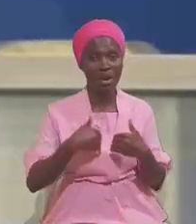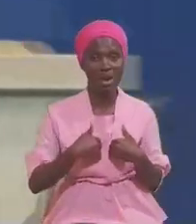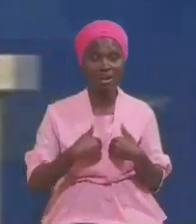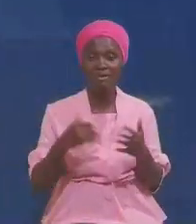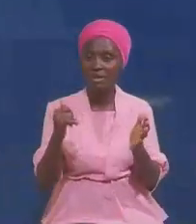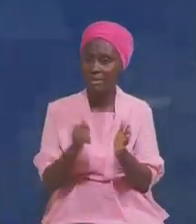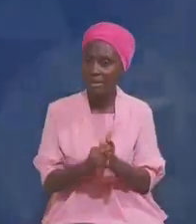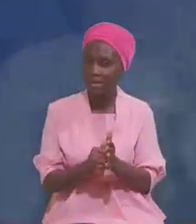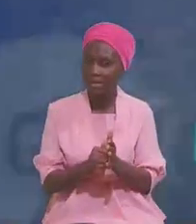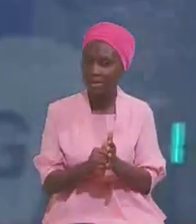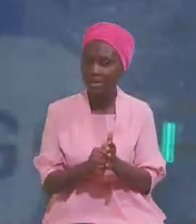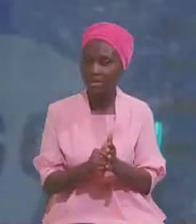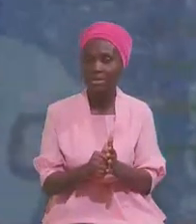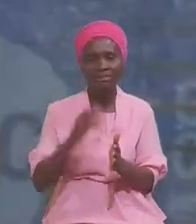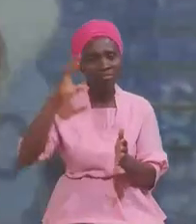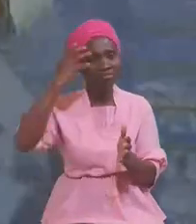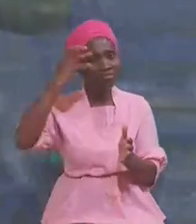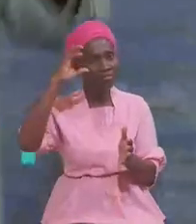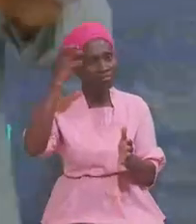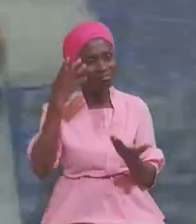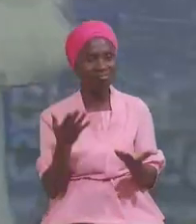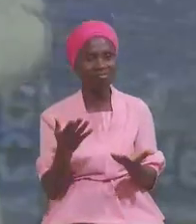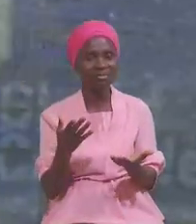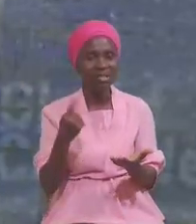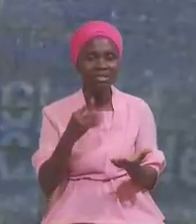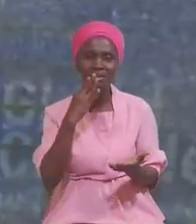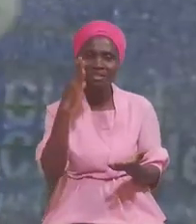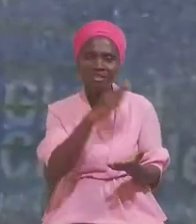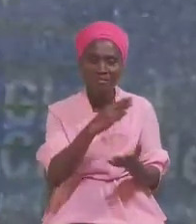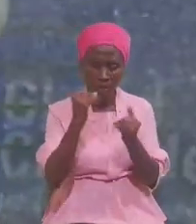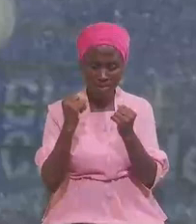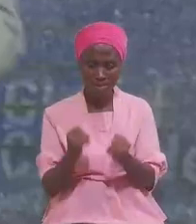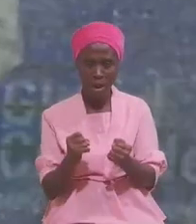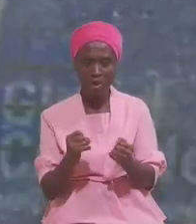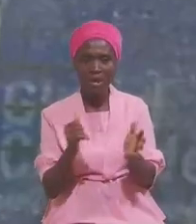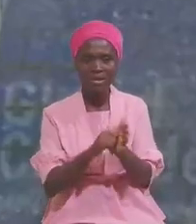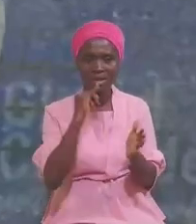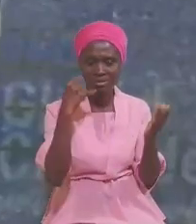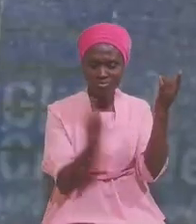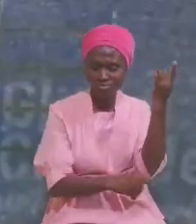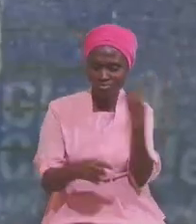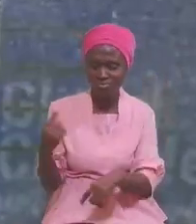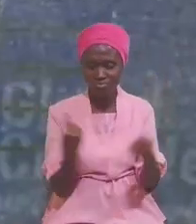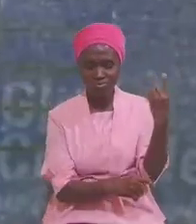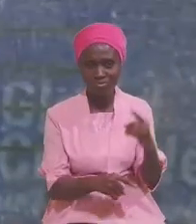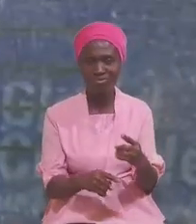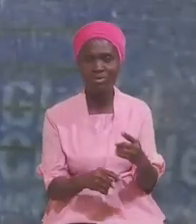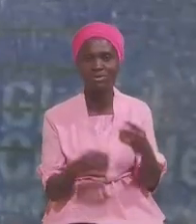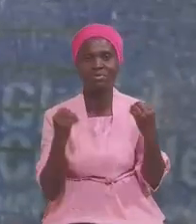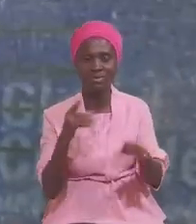as cette folie. Et les démons te tourmentent ici et là. Mais est-ce qu'on peut se